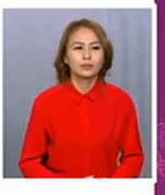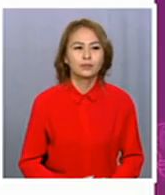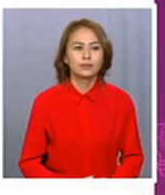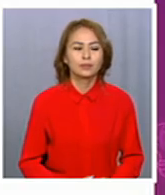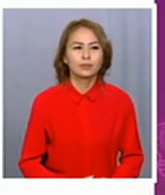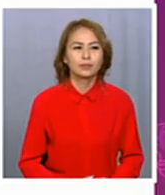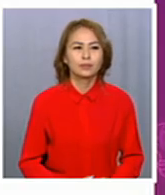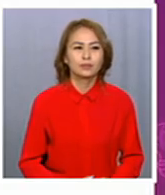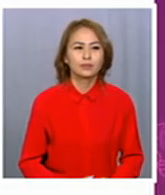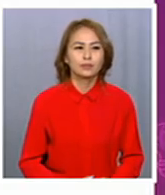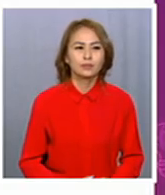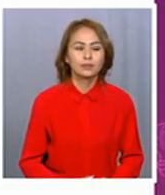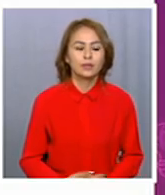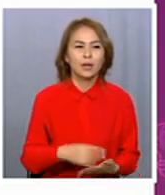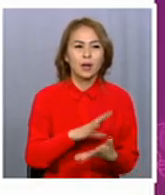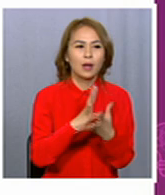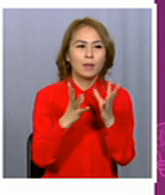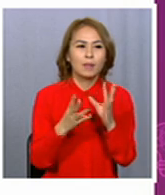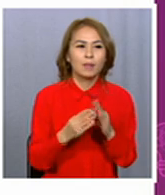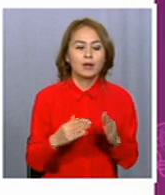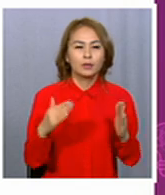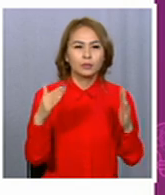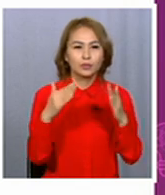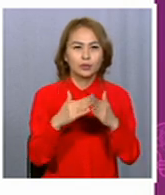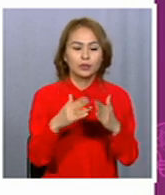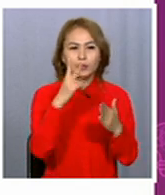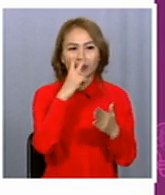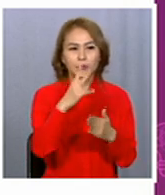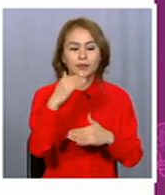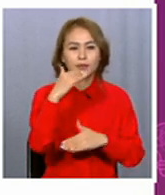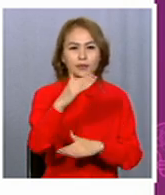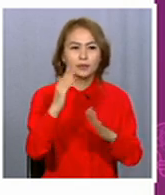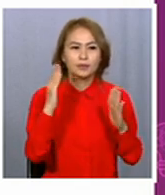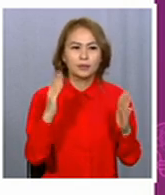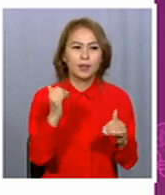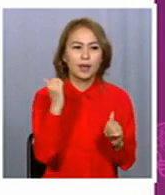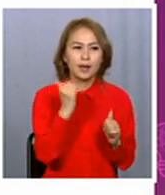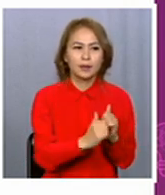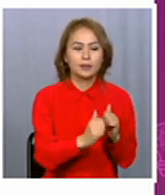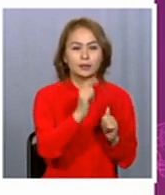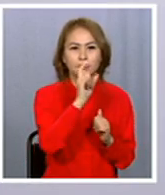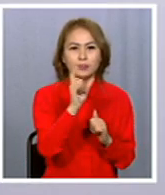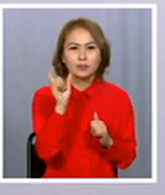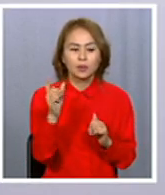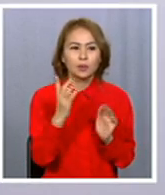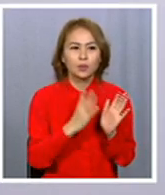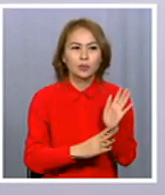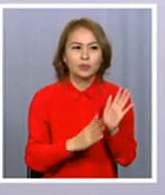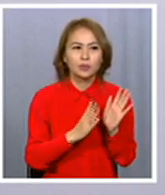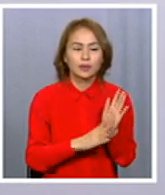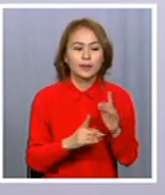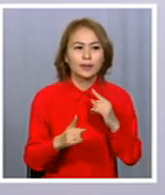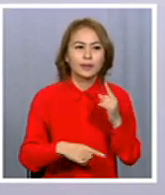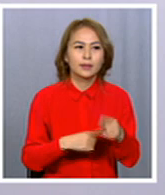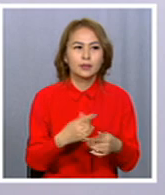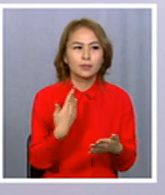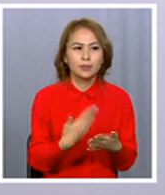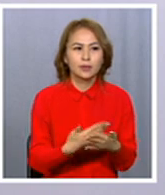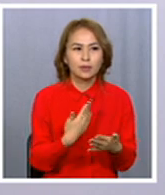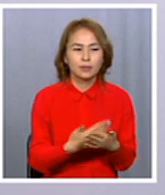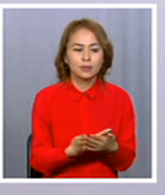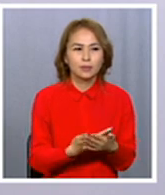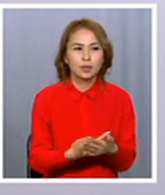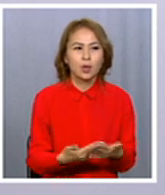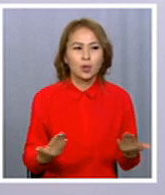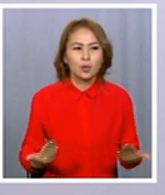ғой, барлық бұрыштары тік болып тұр, әр қайсысы 90 градусқа тең екен. Келесі мысалымыз, мына